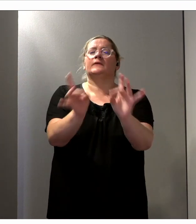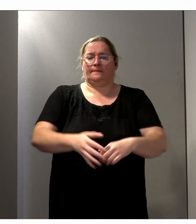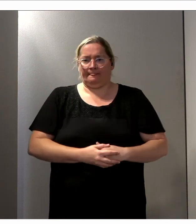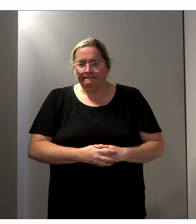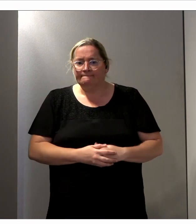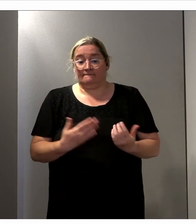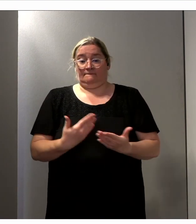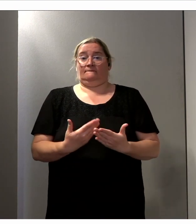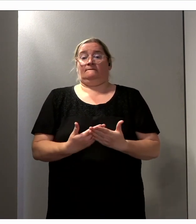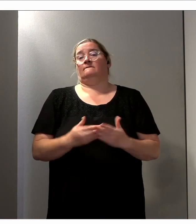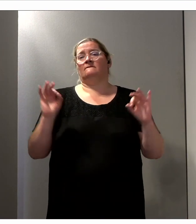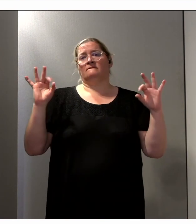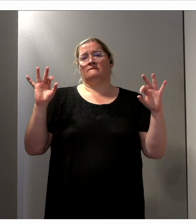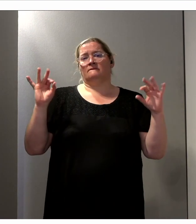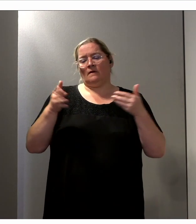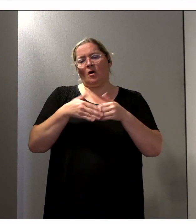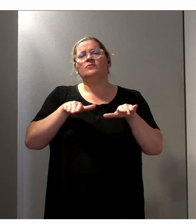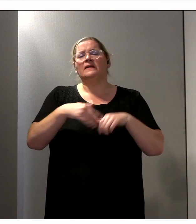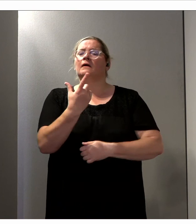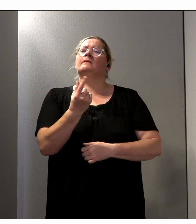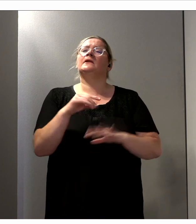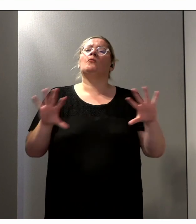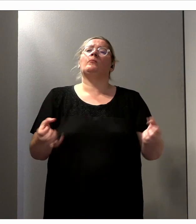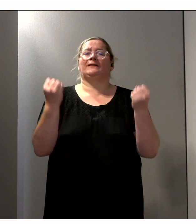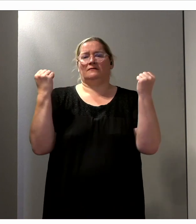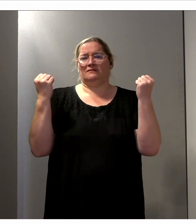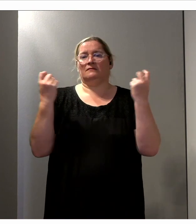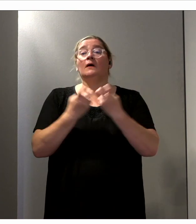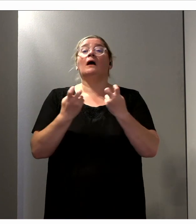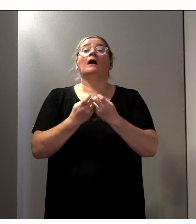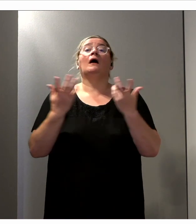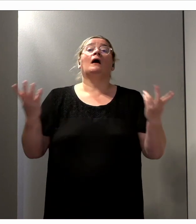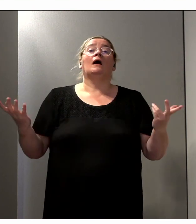approche le binôme de compétences. C'est-à-dire qu'on demande à des entreprises